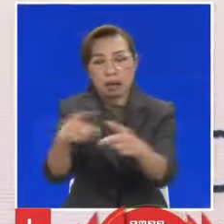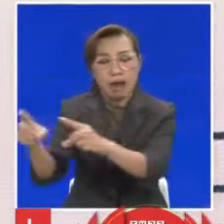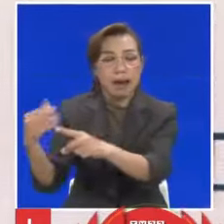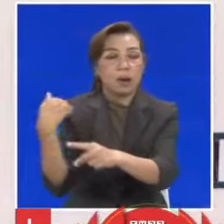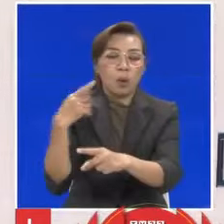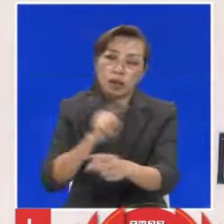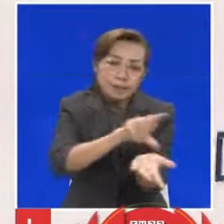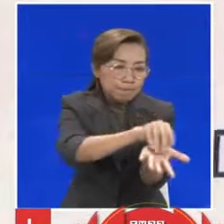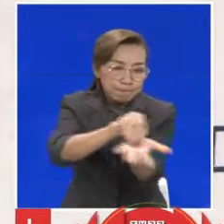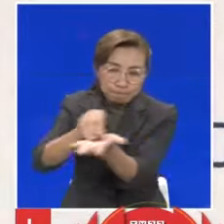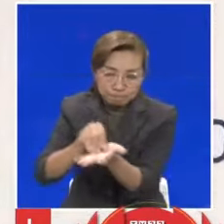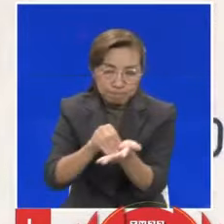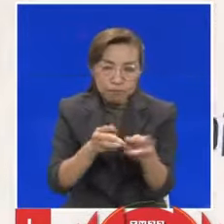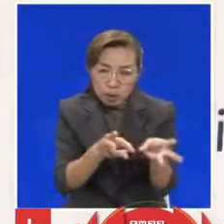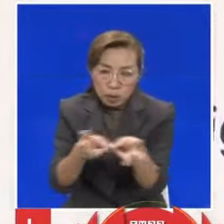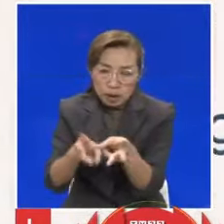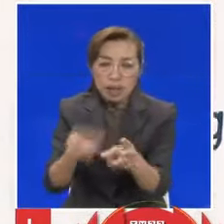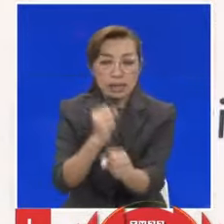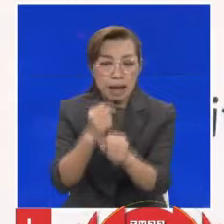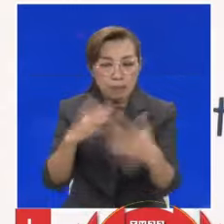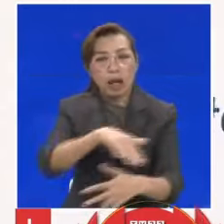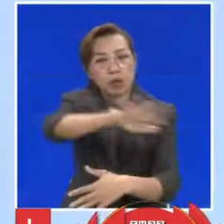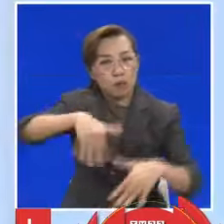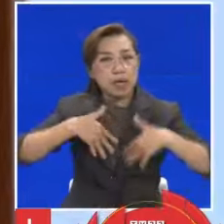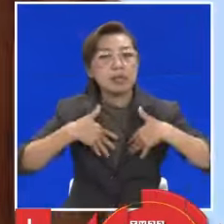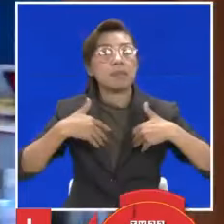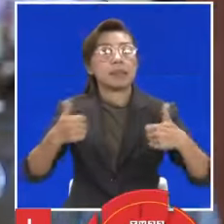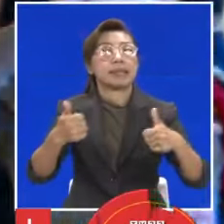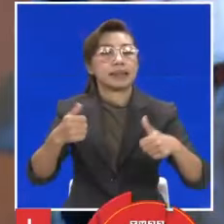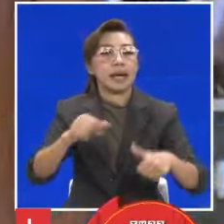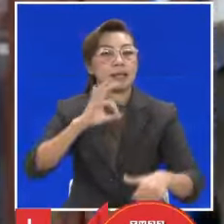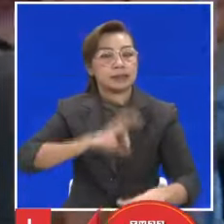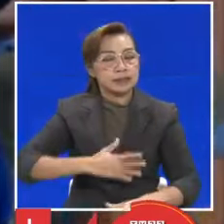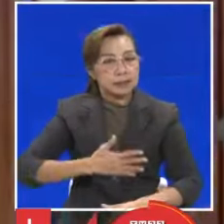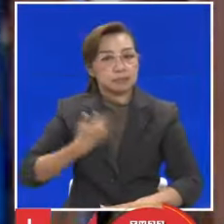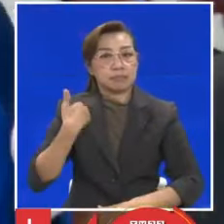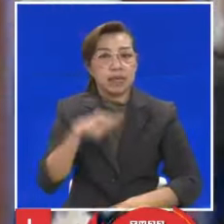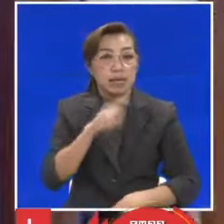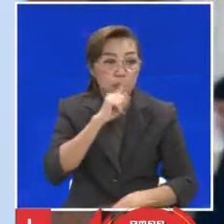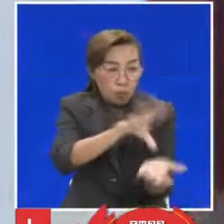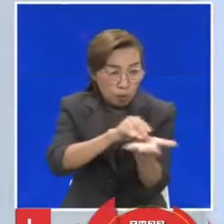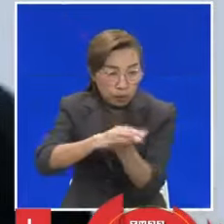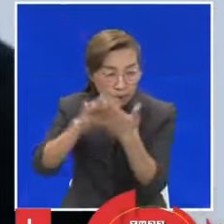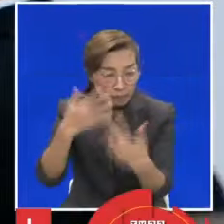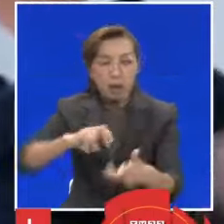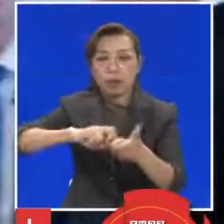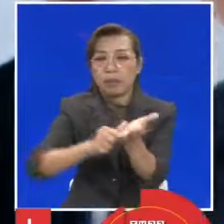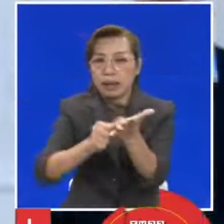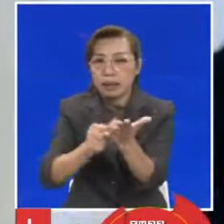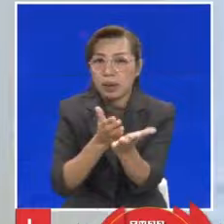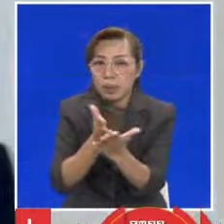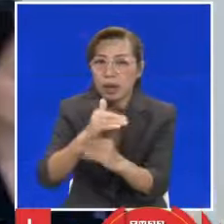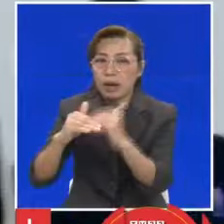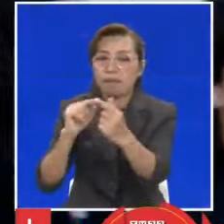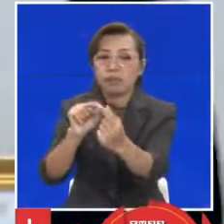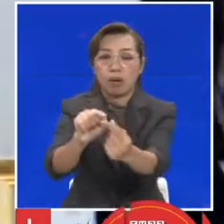ำให้ทุกฝ่ายเนี่ยทำยังไงก็ได้ให้สบายใจมากที่สุดเท่าที่ทำได ้ เมื่อมีการพยายามรับฟังแล้วก็ต้องแก้ปัญหาต่อค่ะ เห็นมีรายง